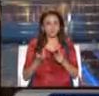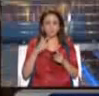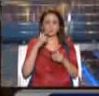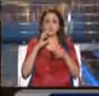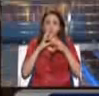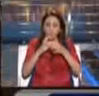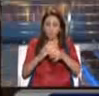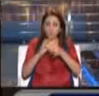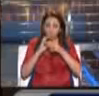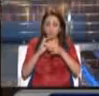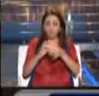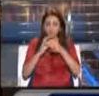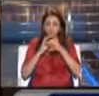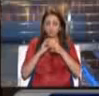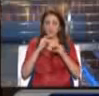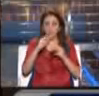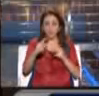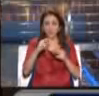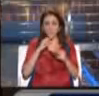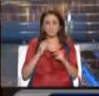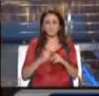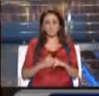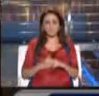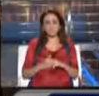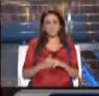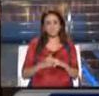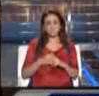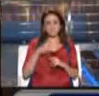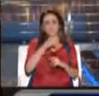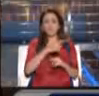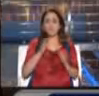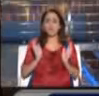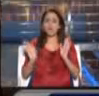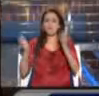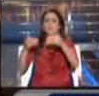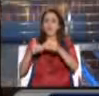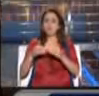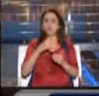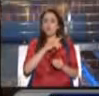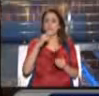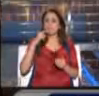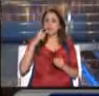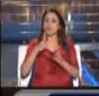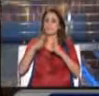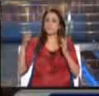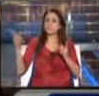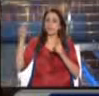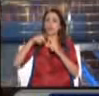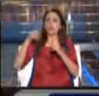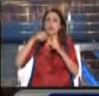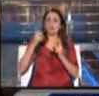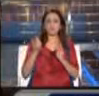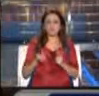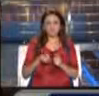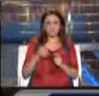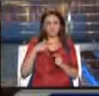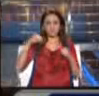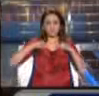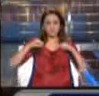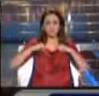انها تتحاور، لكن للاسف الشديد انت مدي للمجموعه اكبر من حجمها. انا كنت بمشي قريب في النادي وانت بتقابلني كتير في